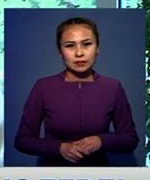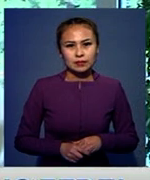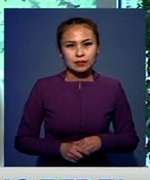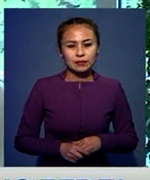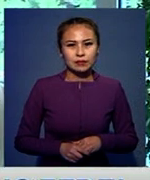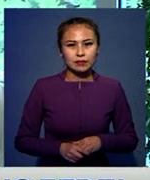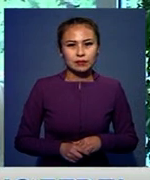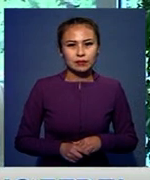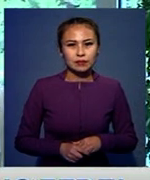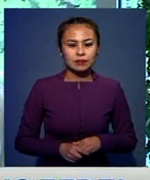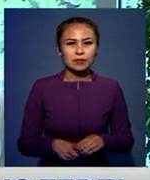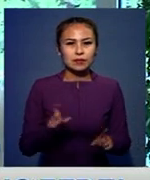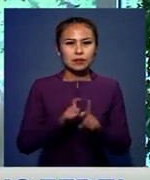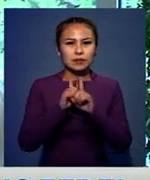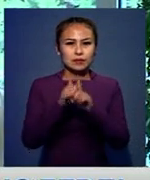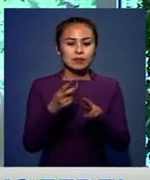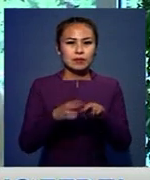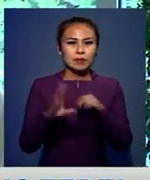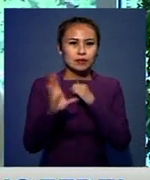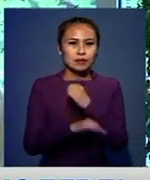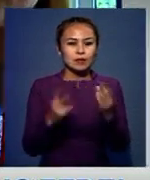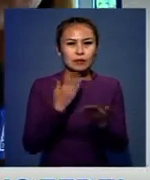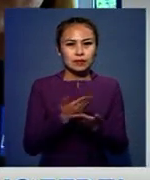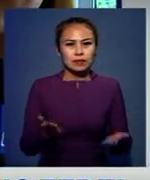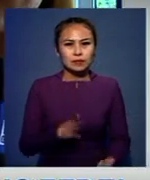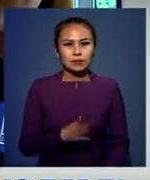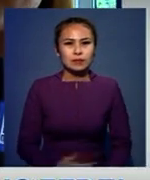кезегі сізде, Әнуарбек. Менен соңғы ақпарат осы.